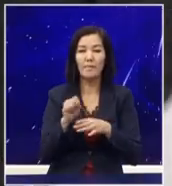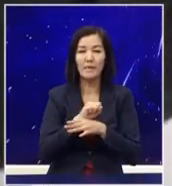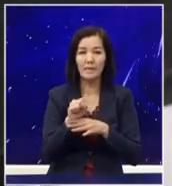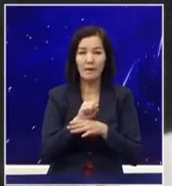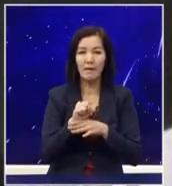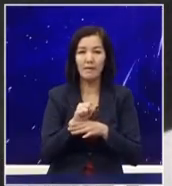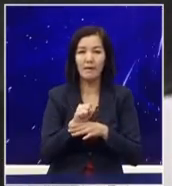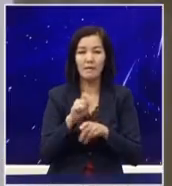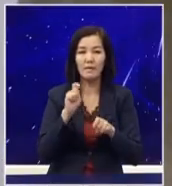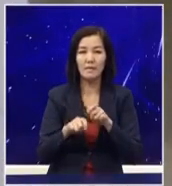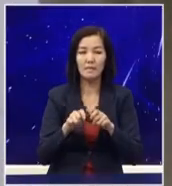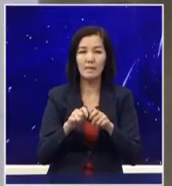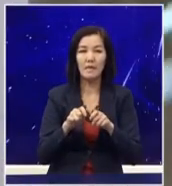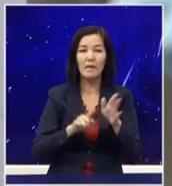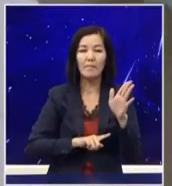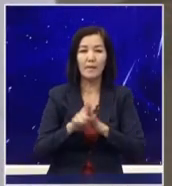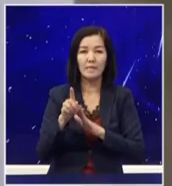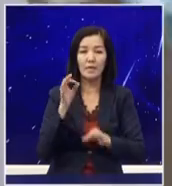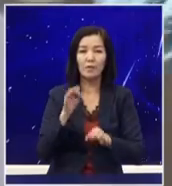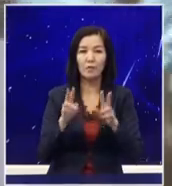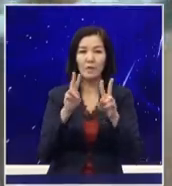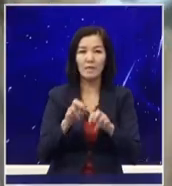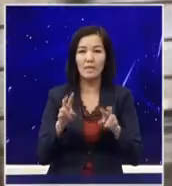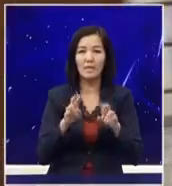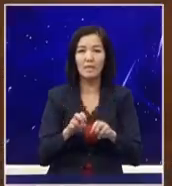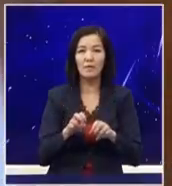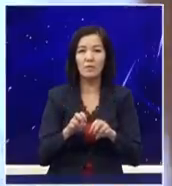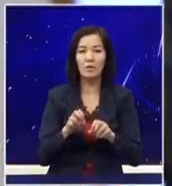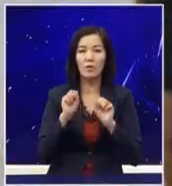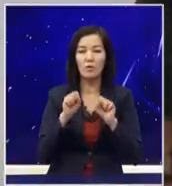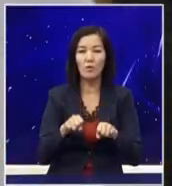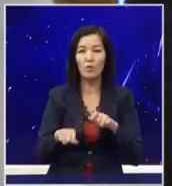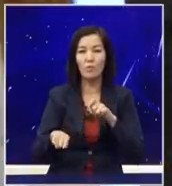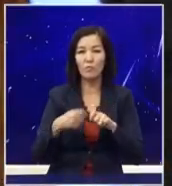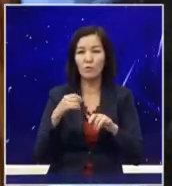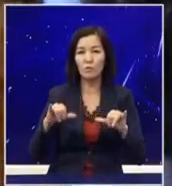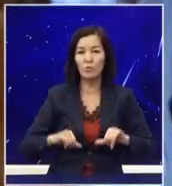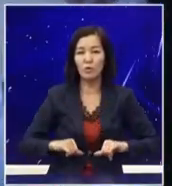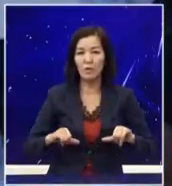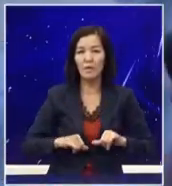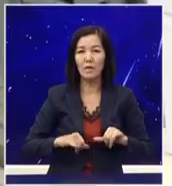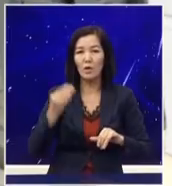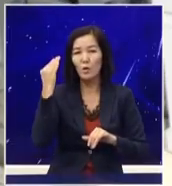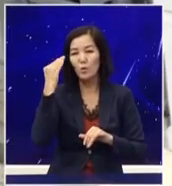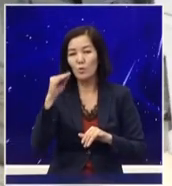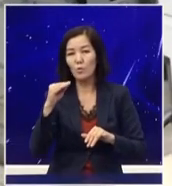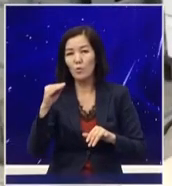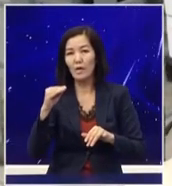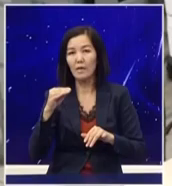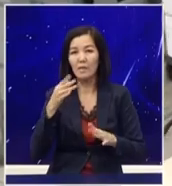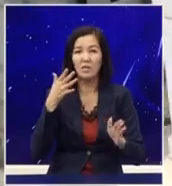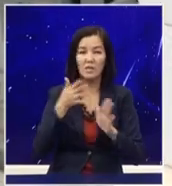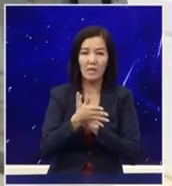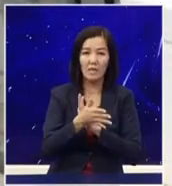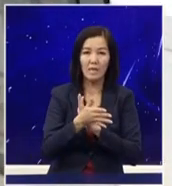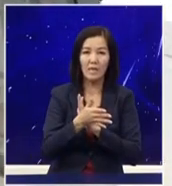іс қозғалды, сотта қаралып жатыр. Істі қараған судья құқық бұзушының өзгенің автокөлігіне зақым жасағанын және